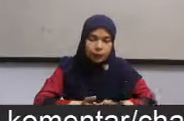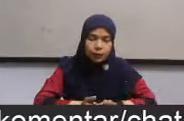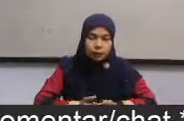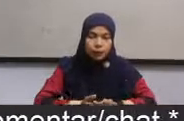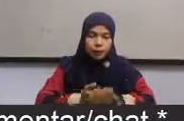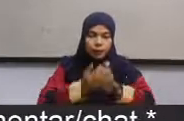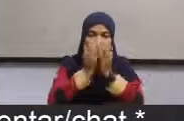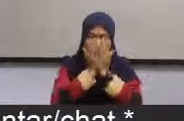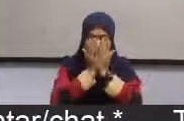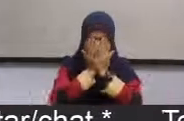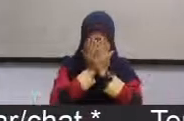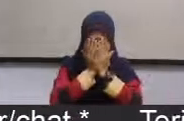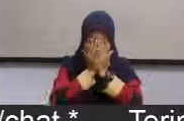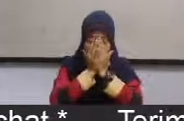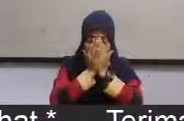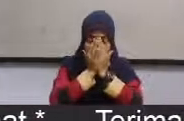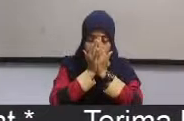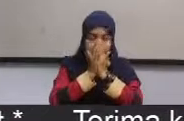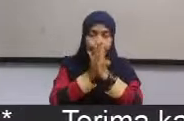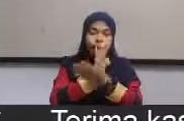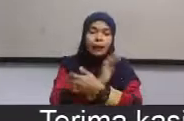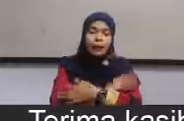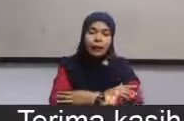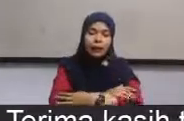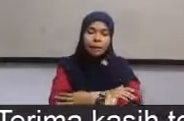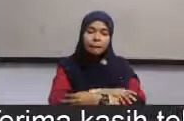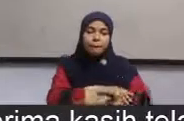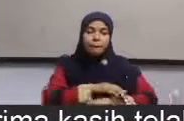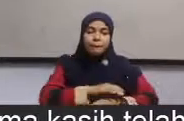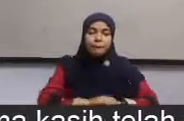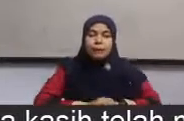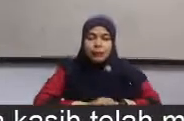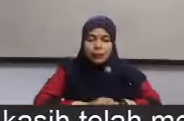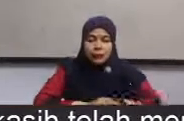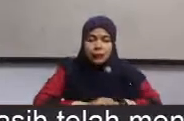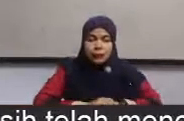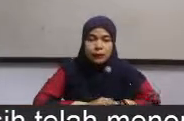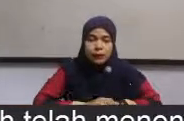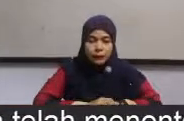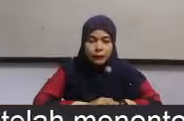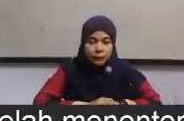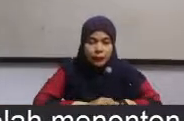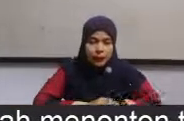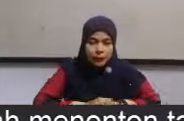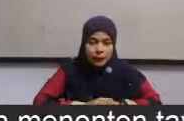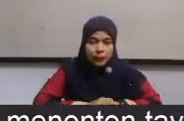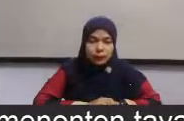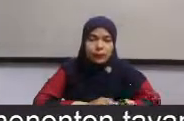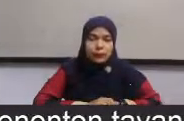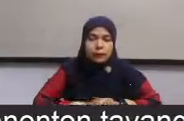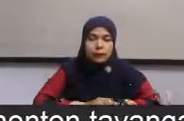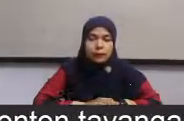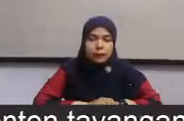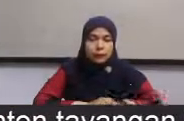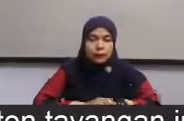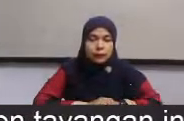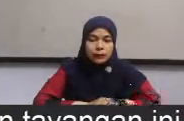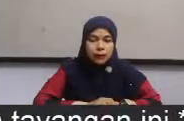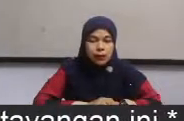Hai www.doa selesai Hai hey seperti biasa